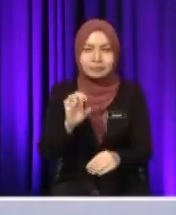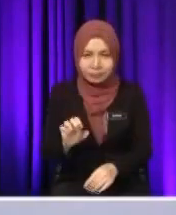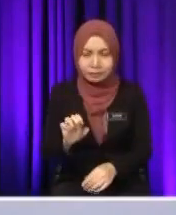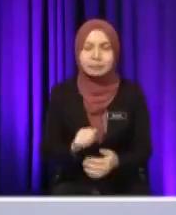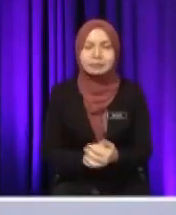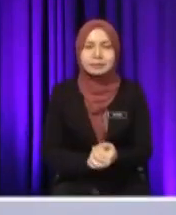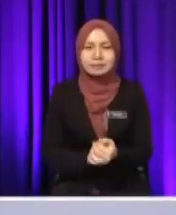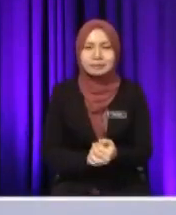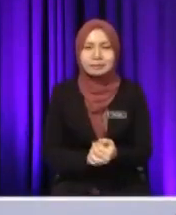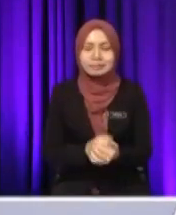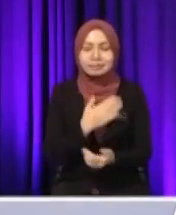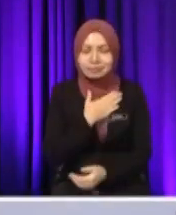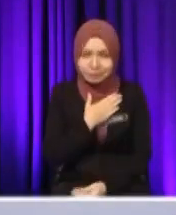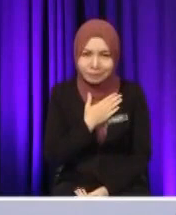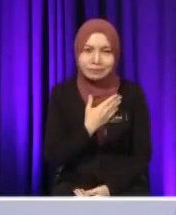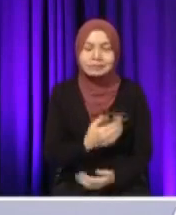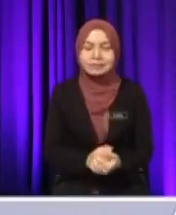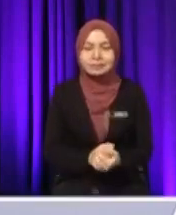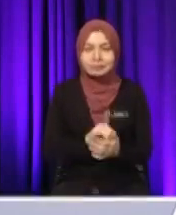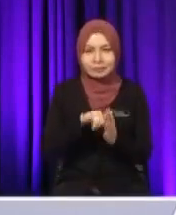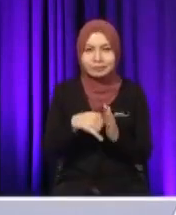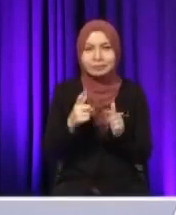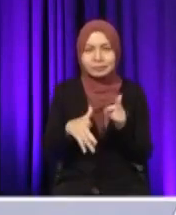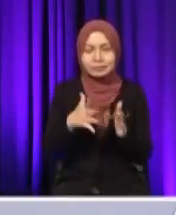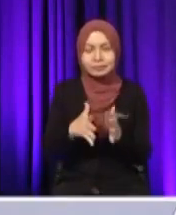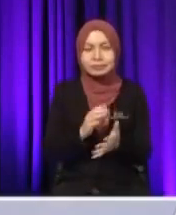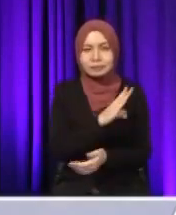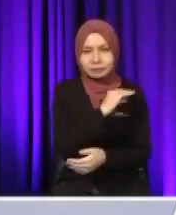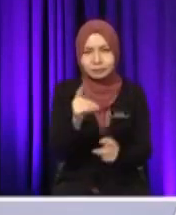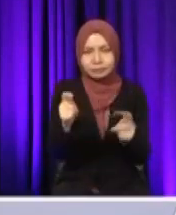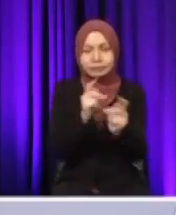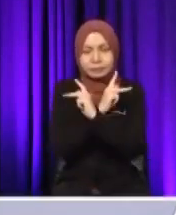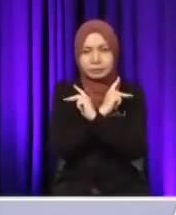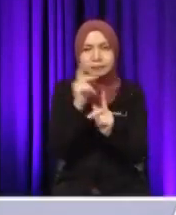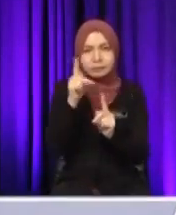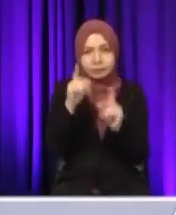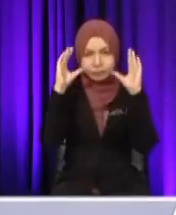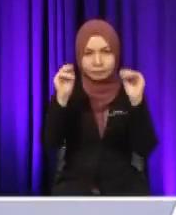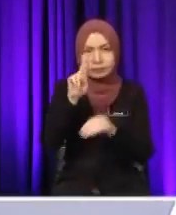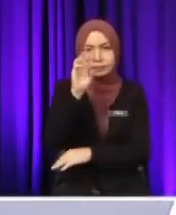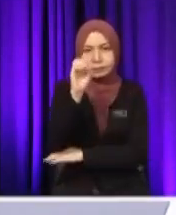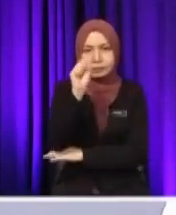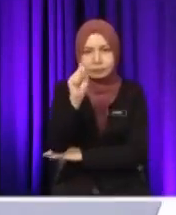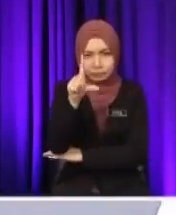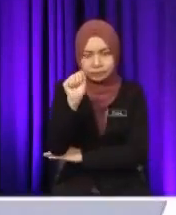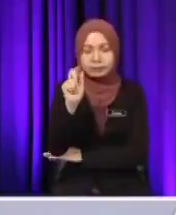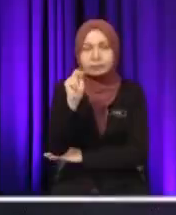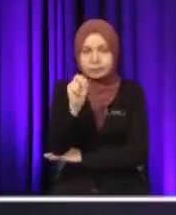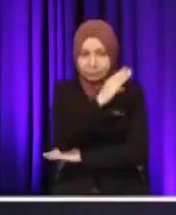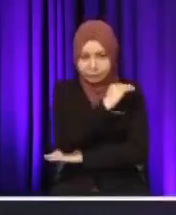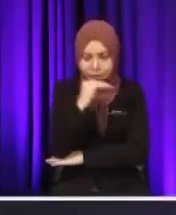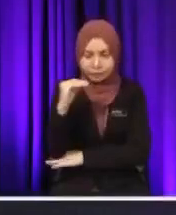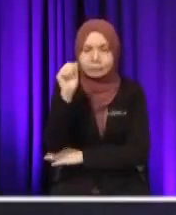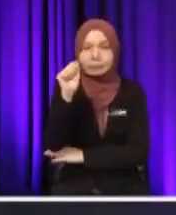Zainal selaku juru bahasa isyarat untuk episod kali ini. Dan juga terima kasih kepada Cikgu Roslan, ya, sama-sama, kepada